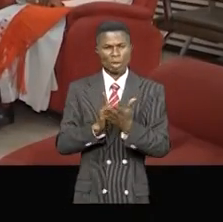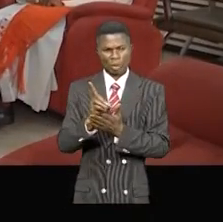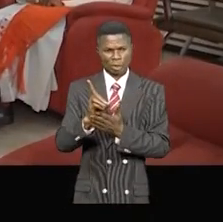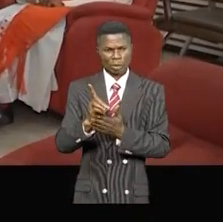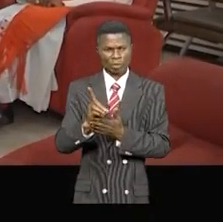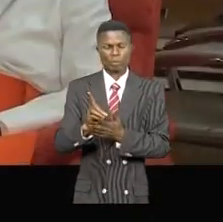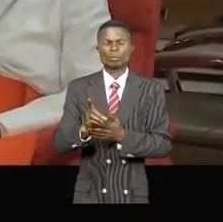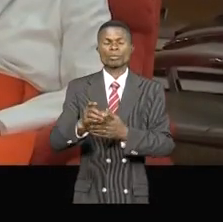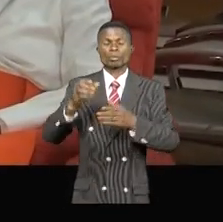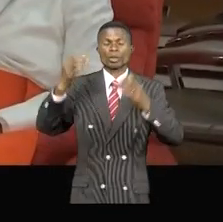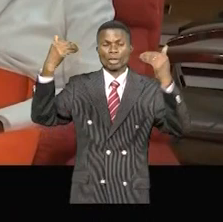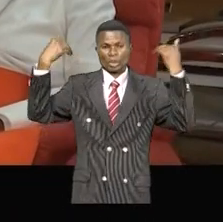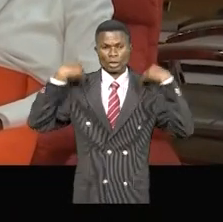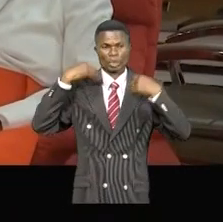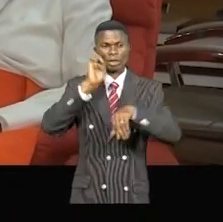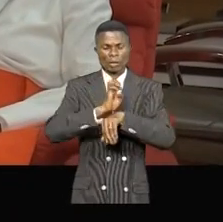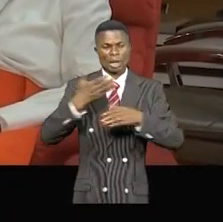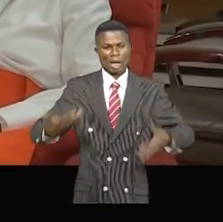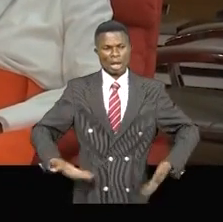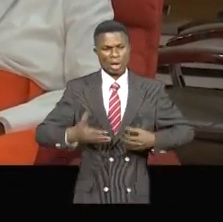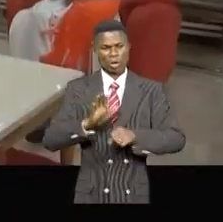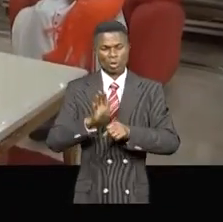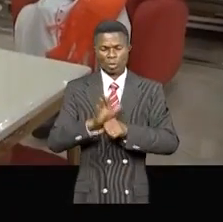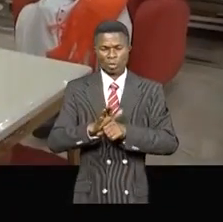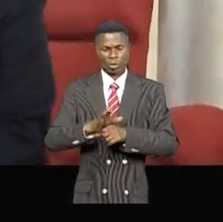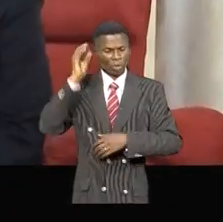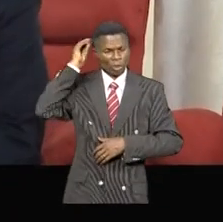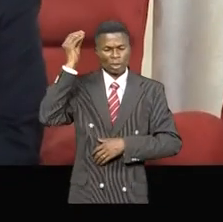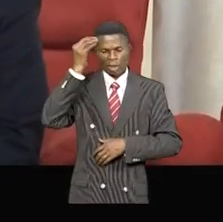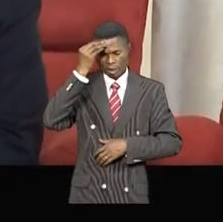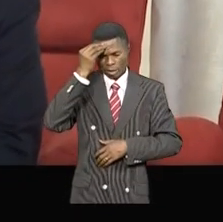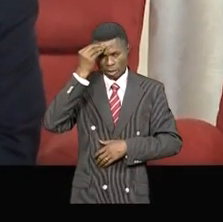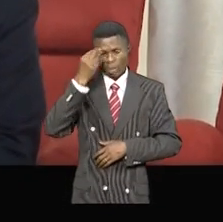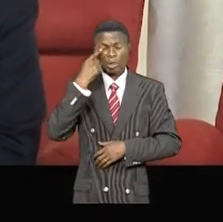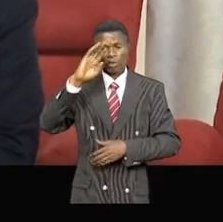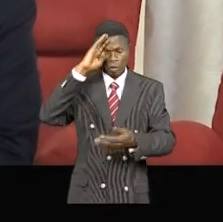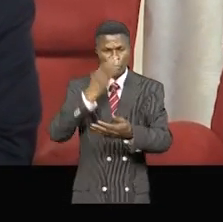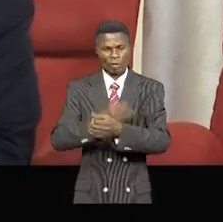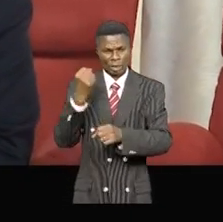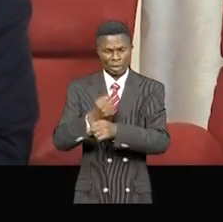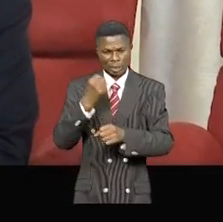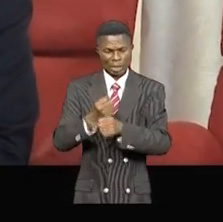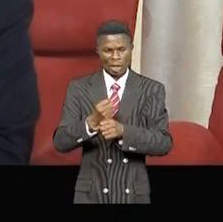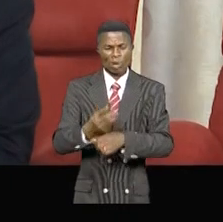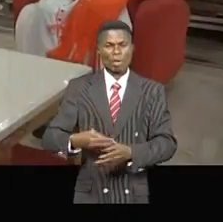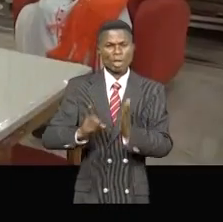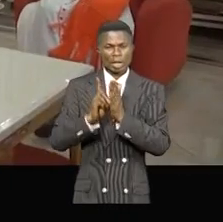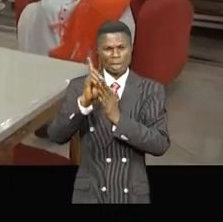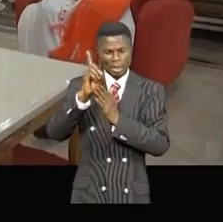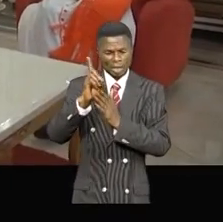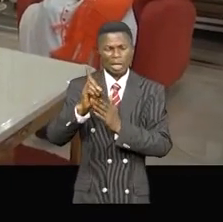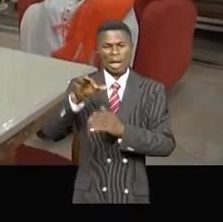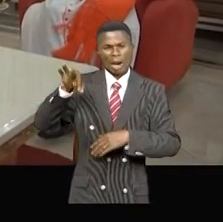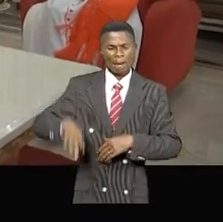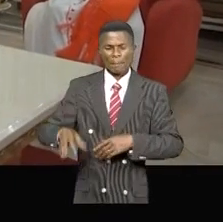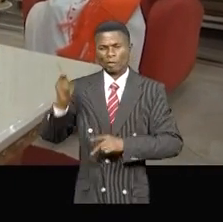de l'Église se réjouit de voir la FDCA recouvrer ses droits et souhaite voir son fils travailler davantage pour le bien-être de la